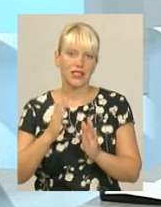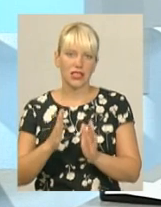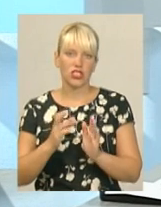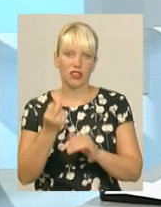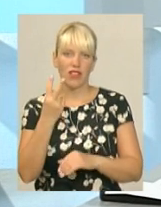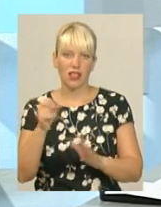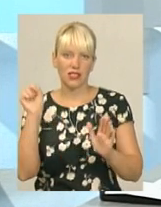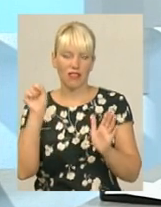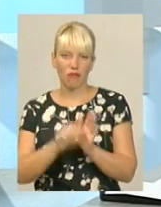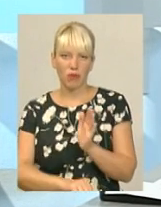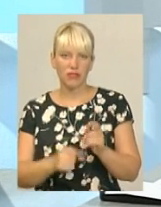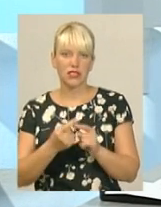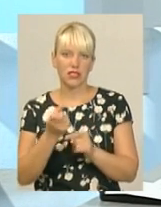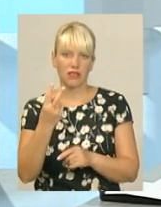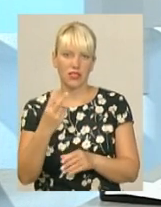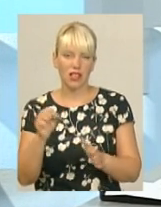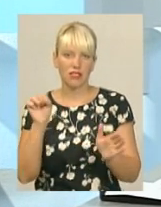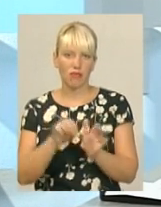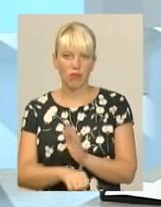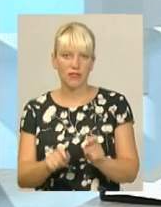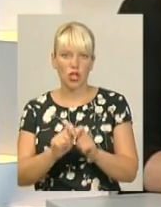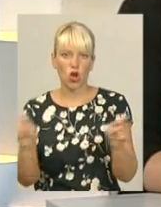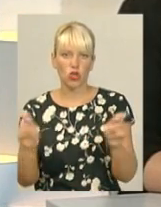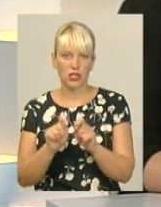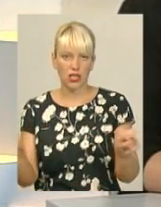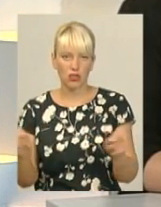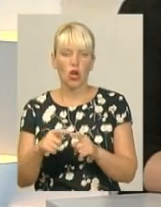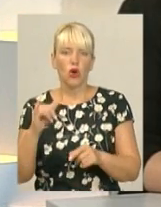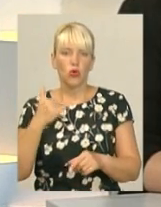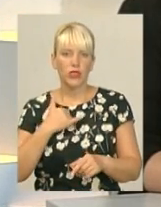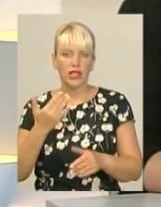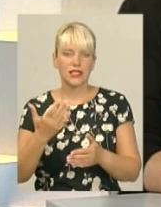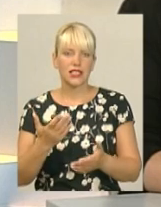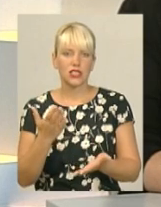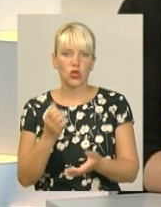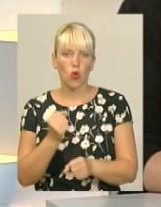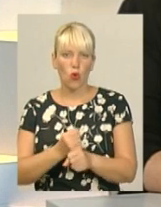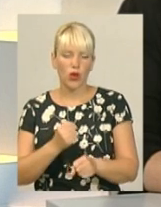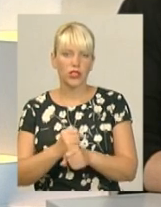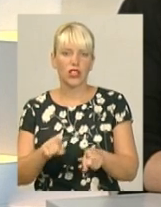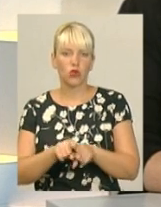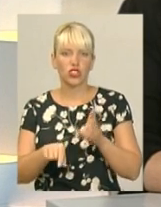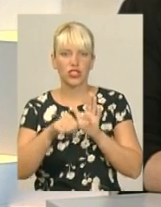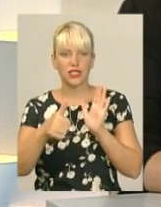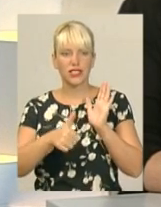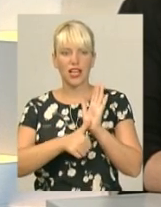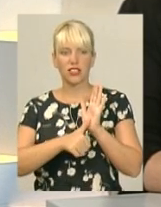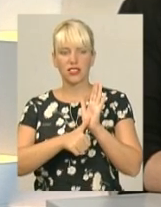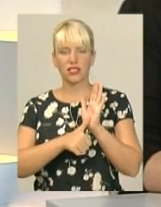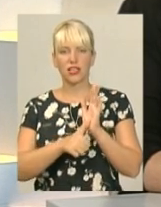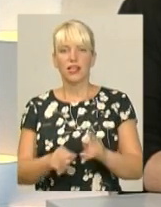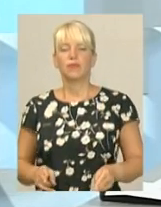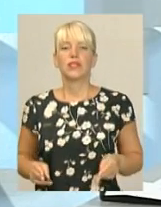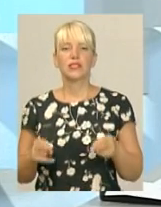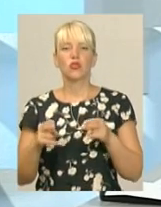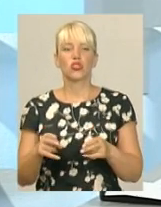12 вбивств, всі 12 вбивств розкрито. В нас скоєно також 16